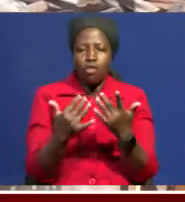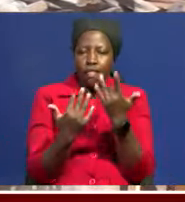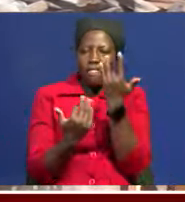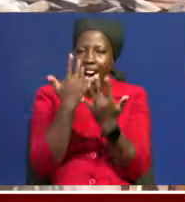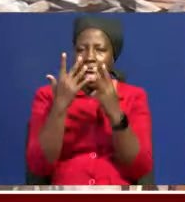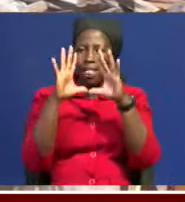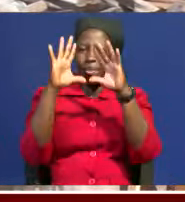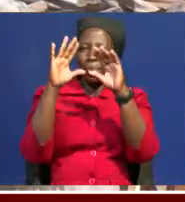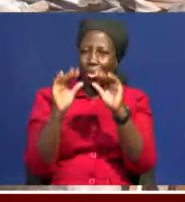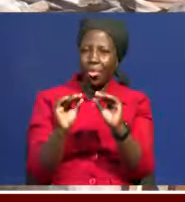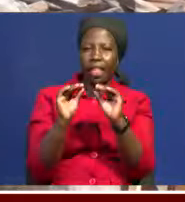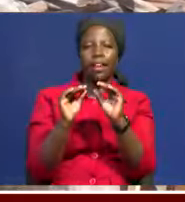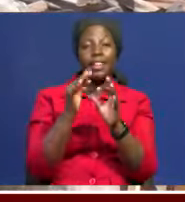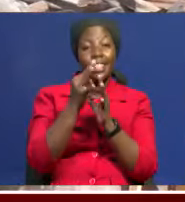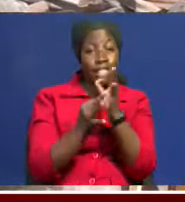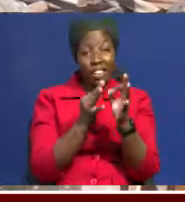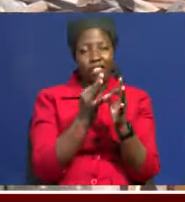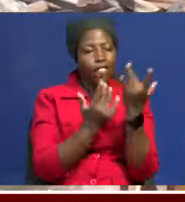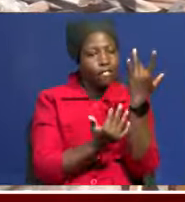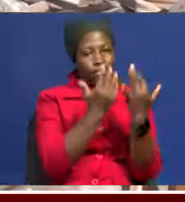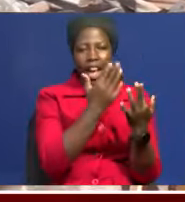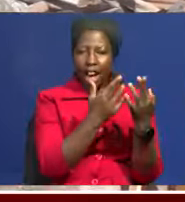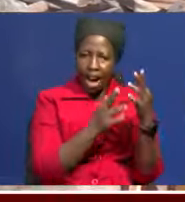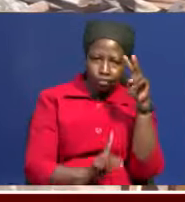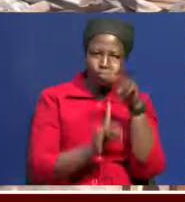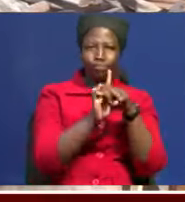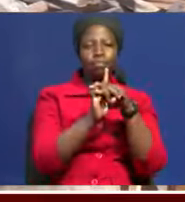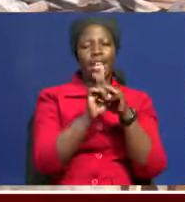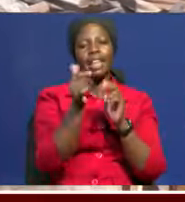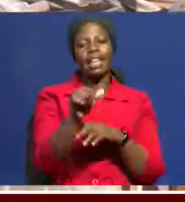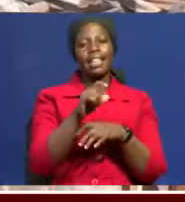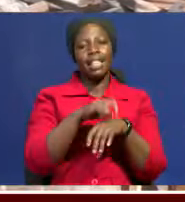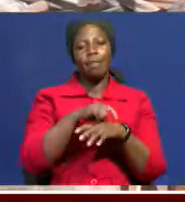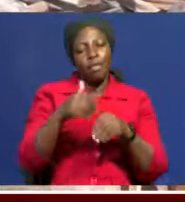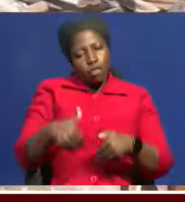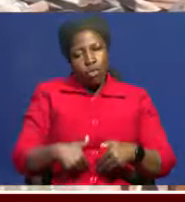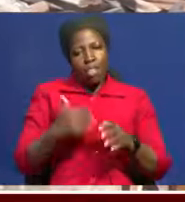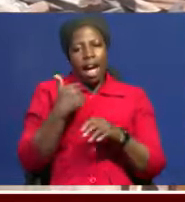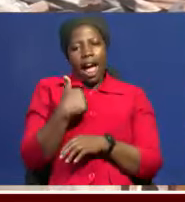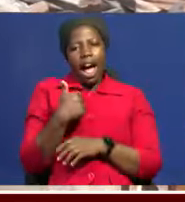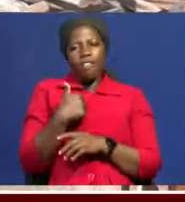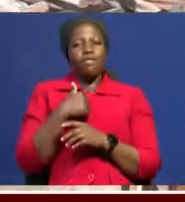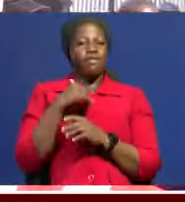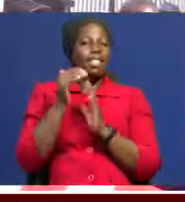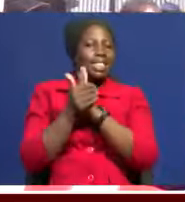ilw moto wakati wote vijana hapa wuju wa kup moto nawe kua haraka izek